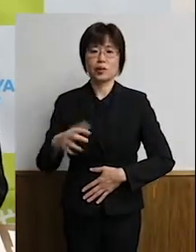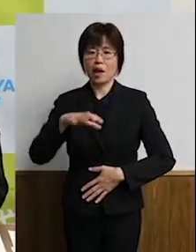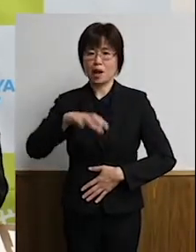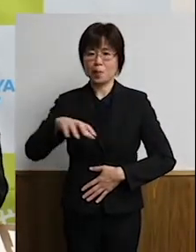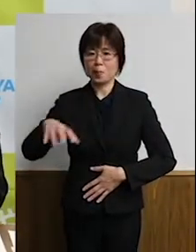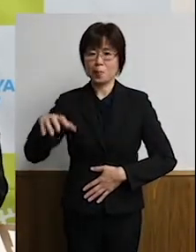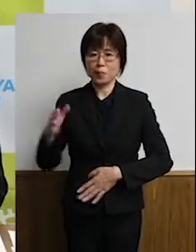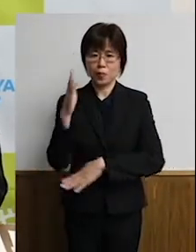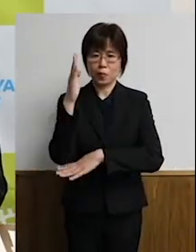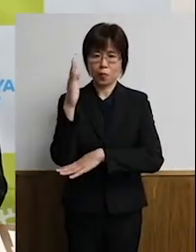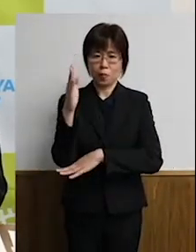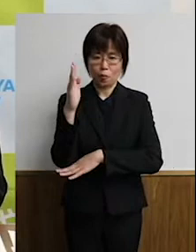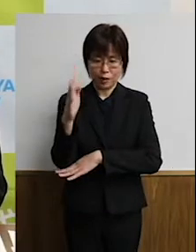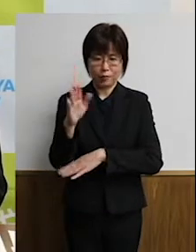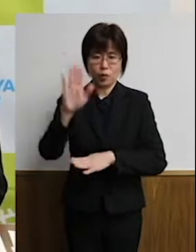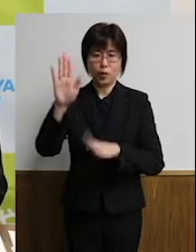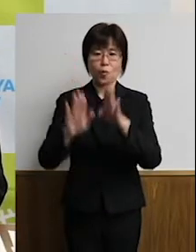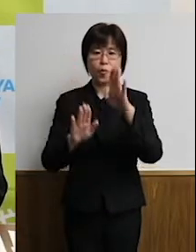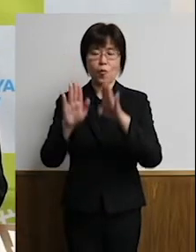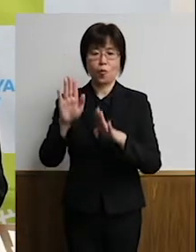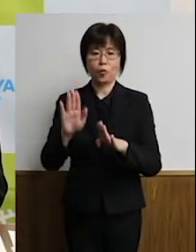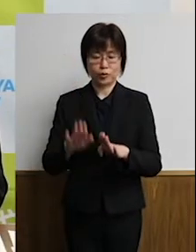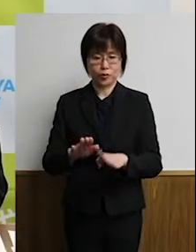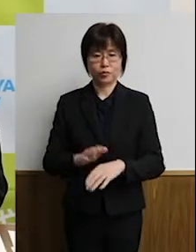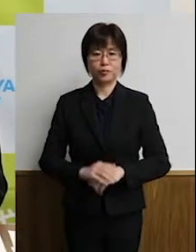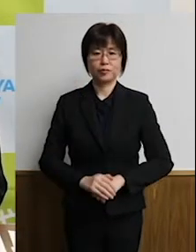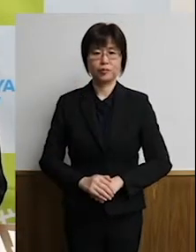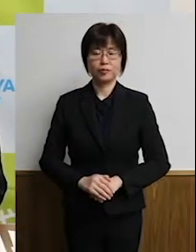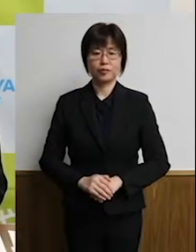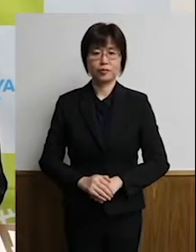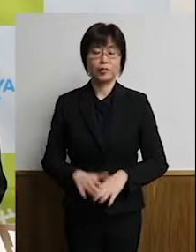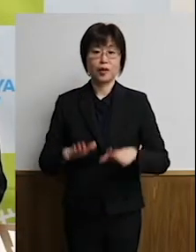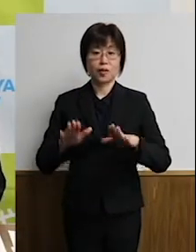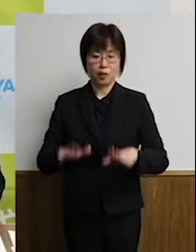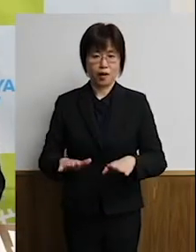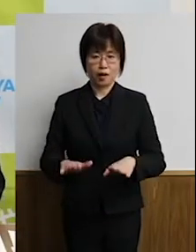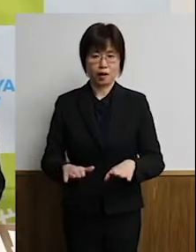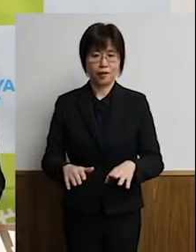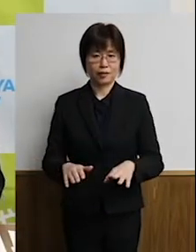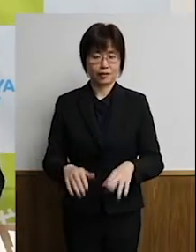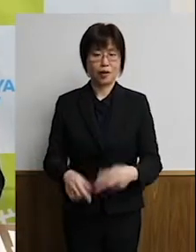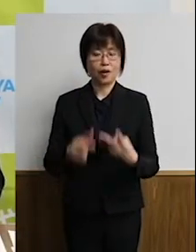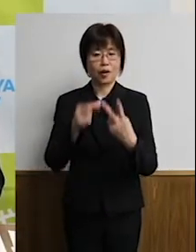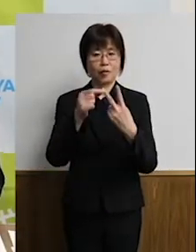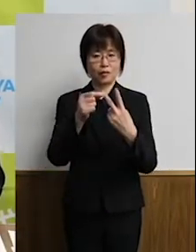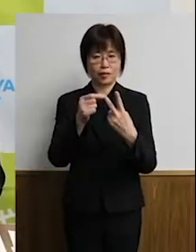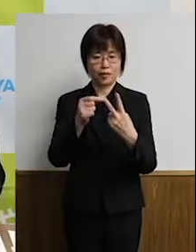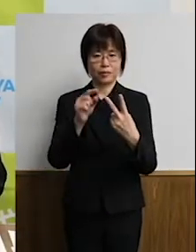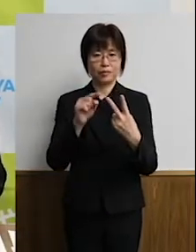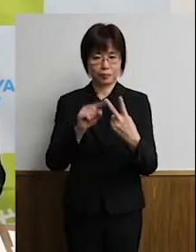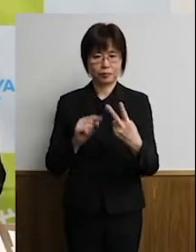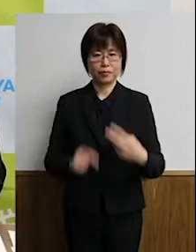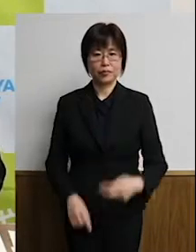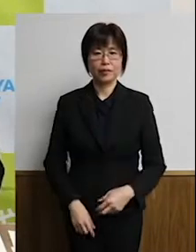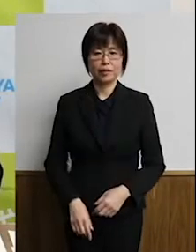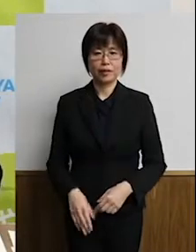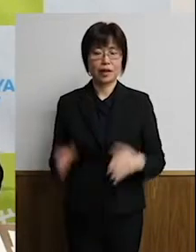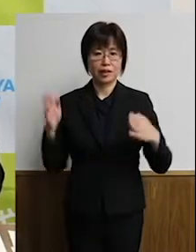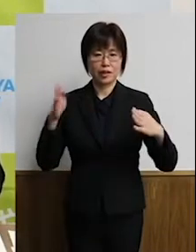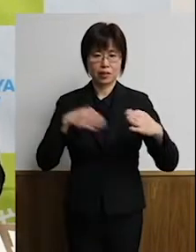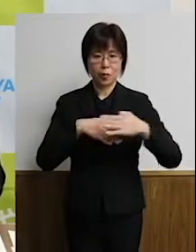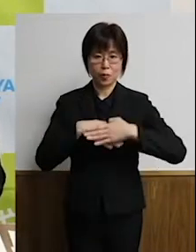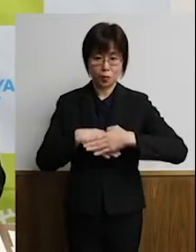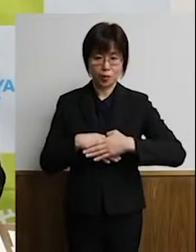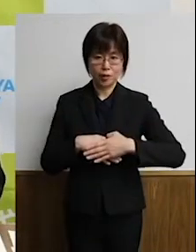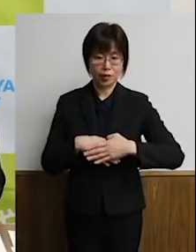な場所で講演をしていた姿を再現したものですが、今回プレ公開するアンドロイドは、 和装